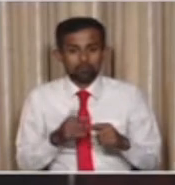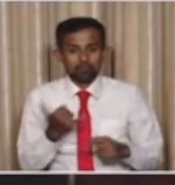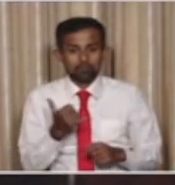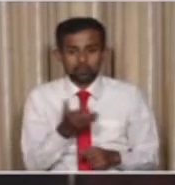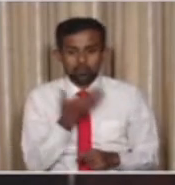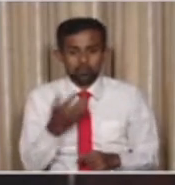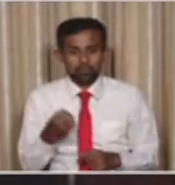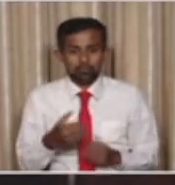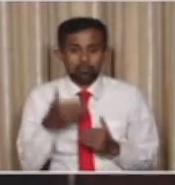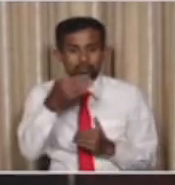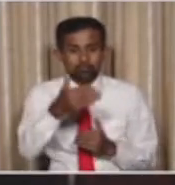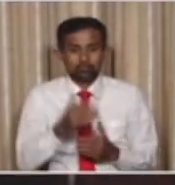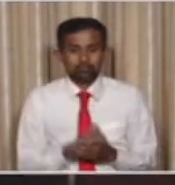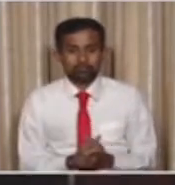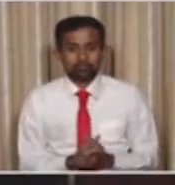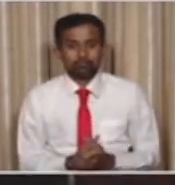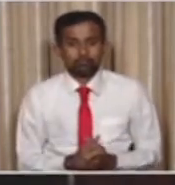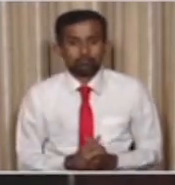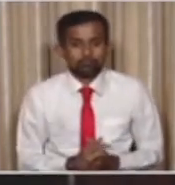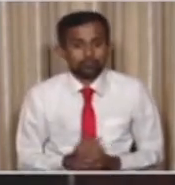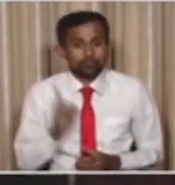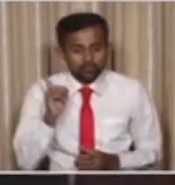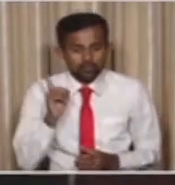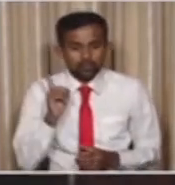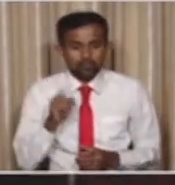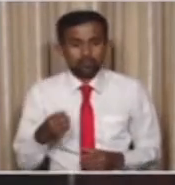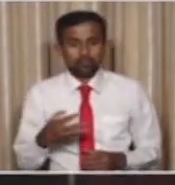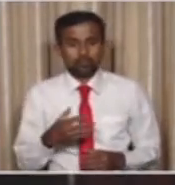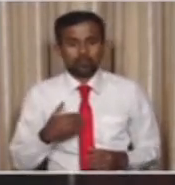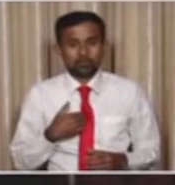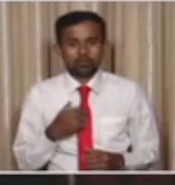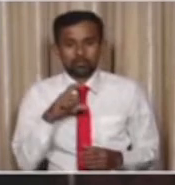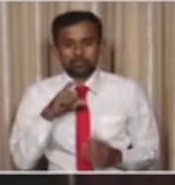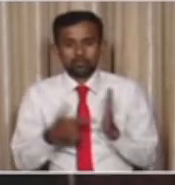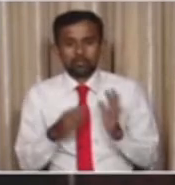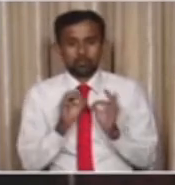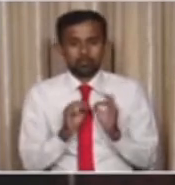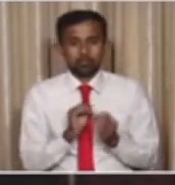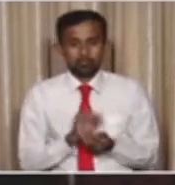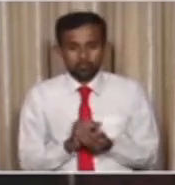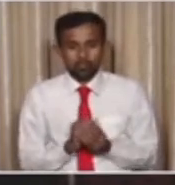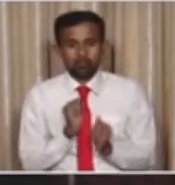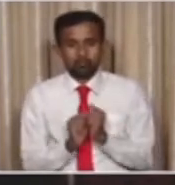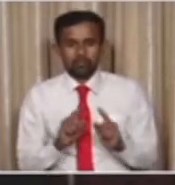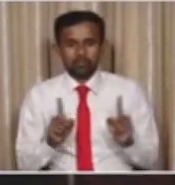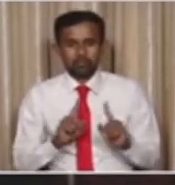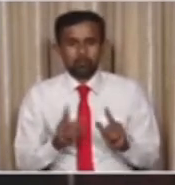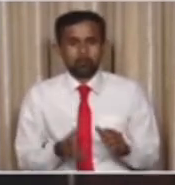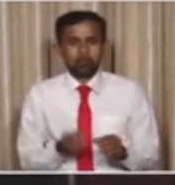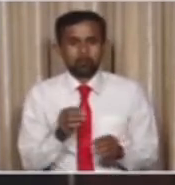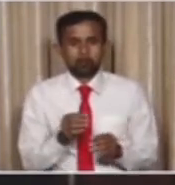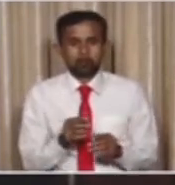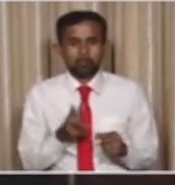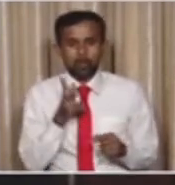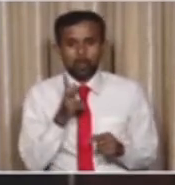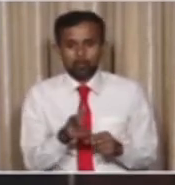වෙයි දවසක. එහෙම නොවෙන්න විදිහක් නැහැ. එදාටත් අපි CTB එක තියාගෙන බස් 10ක් පාරට දාලා